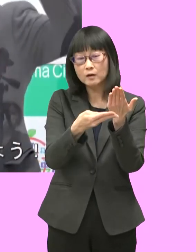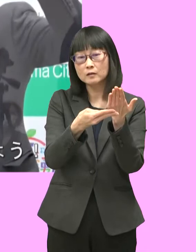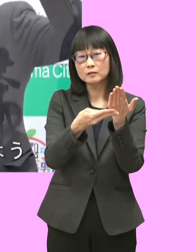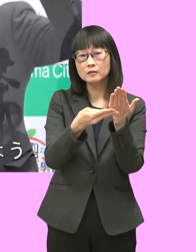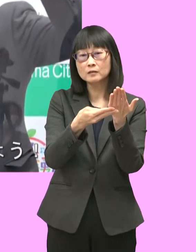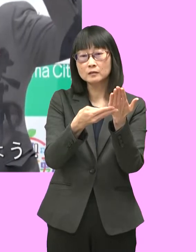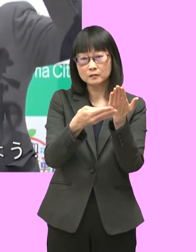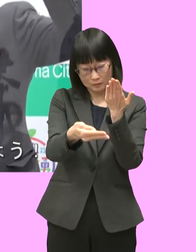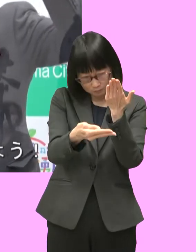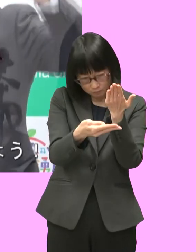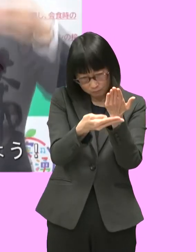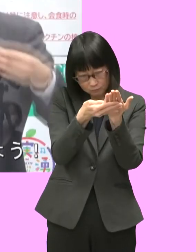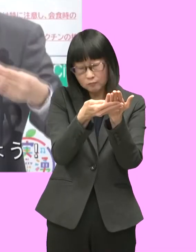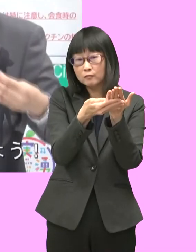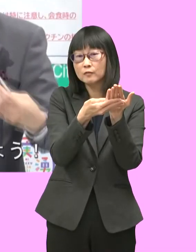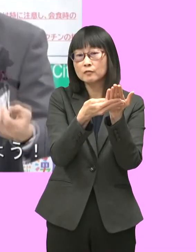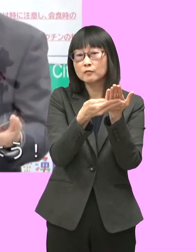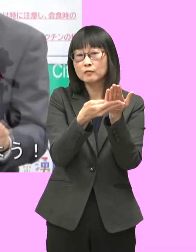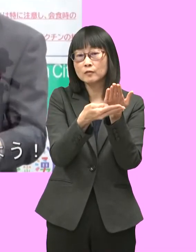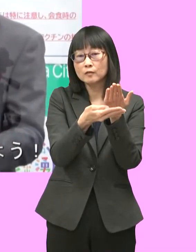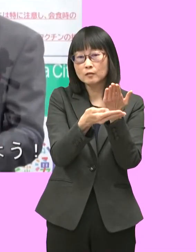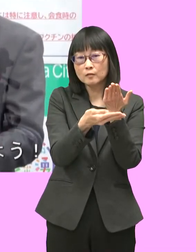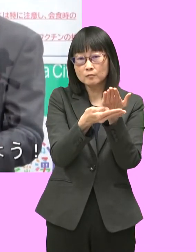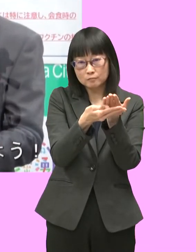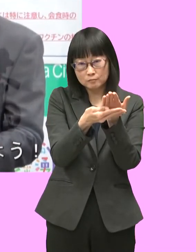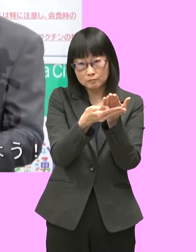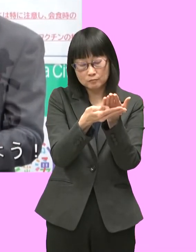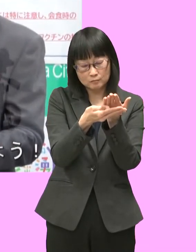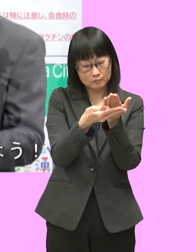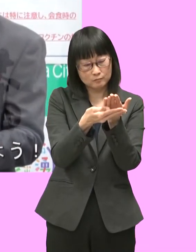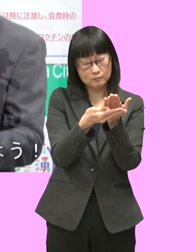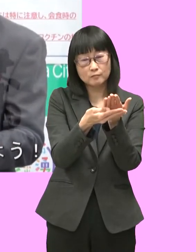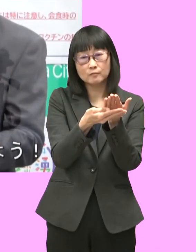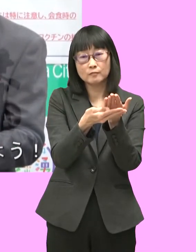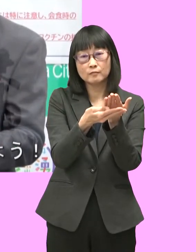使うことになります。表にして、でこちらにこう当てるわけですね。